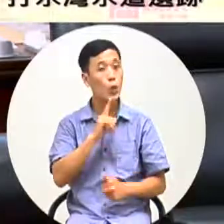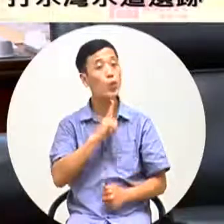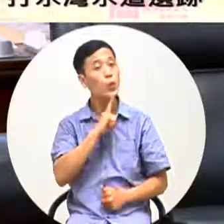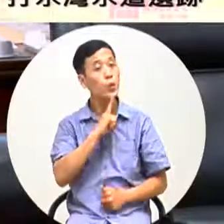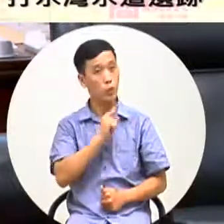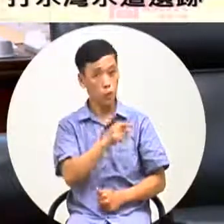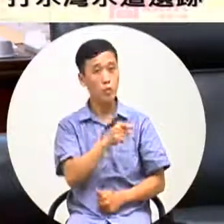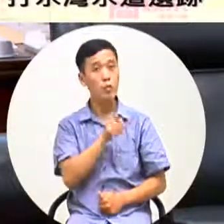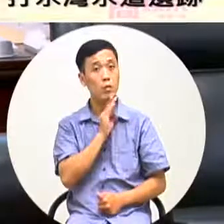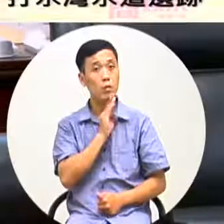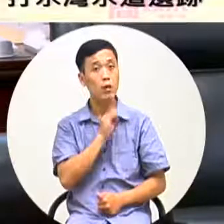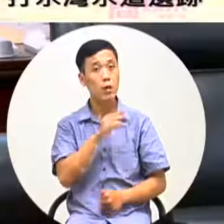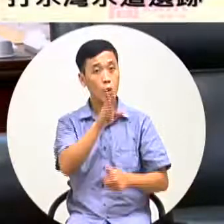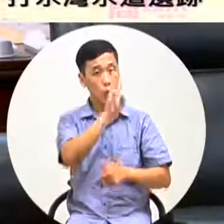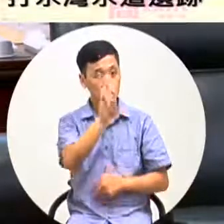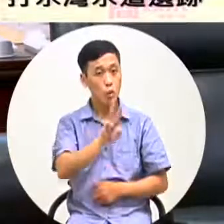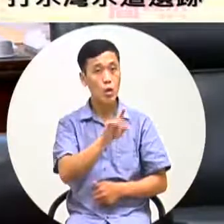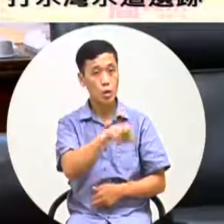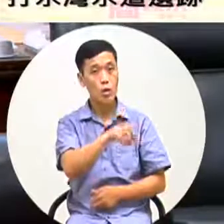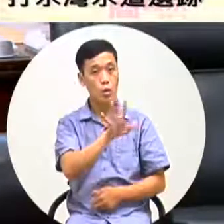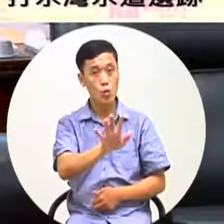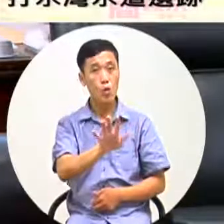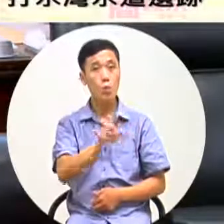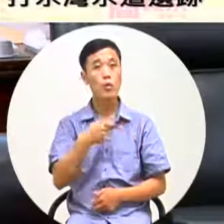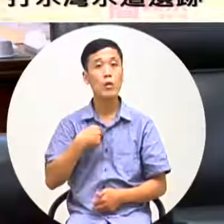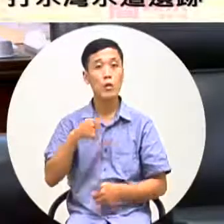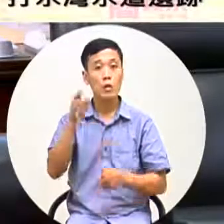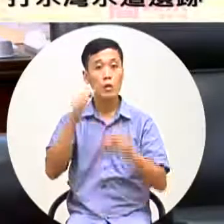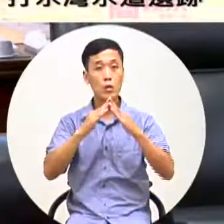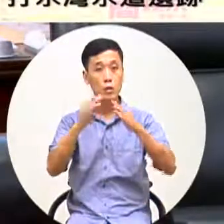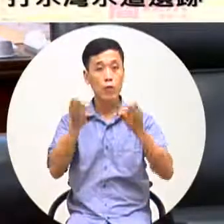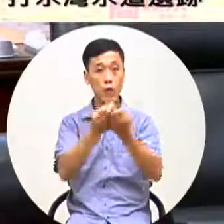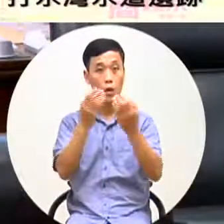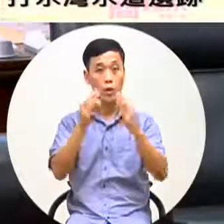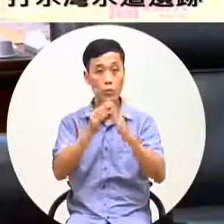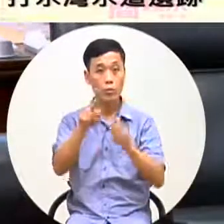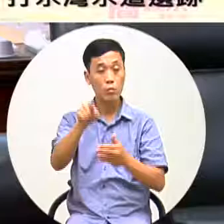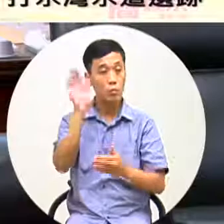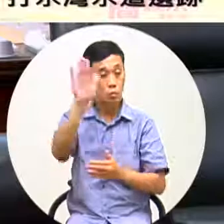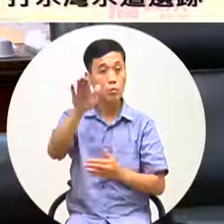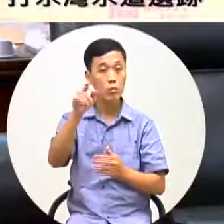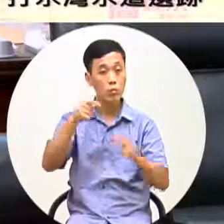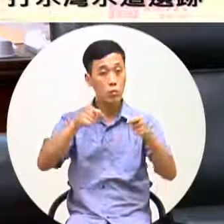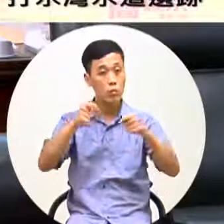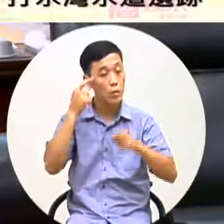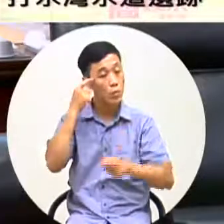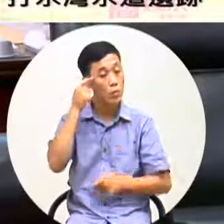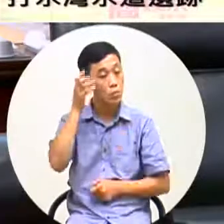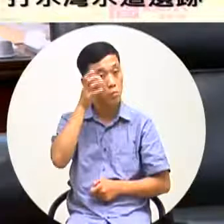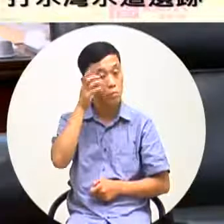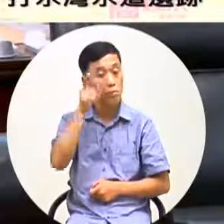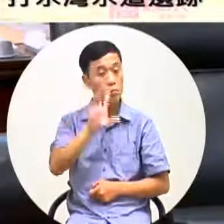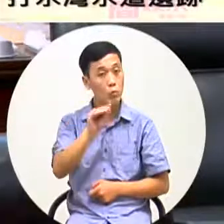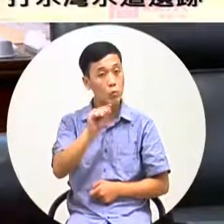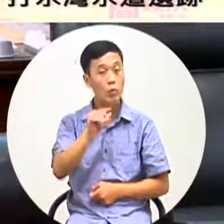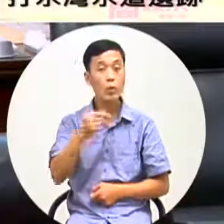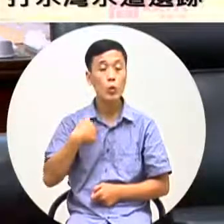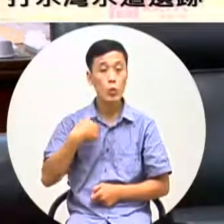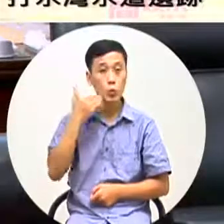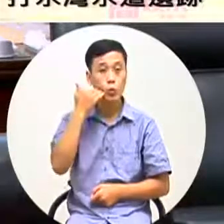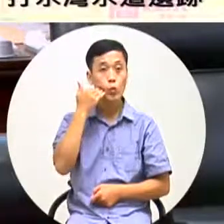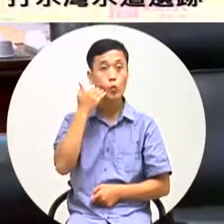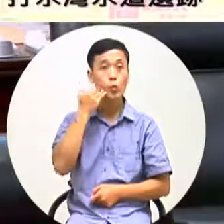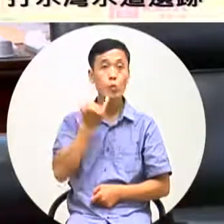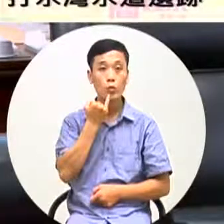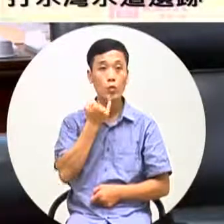那我不晓得都发局未来有没有什么一些想象，因为如果我们是不是可以在清滨计划中